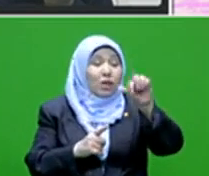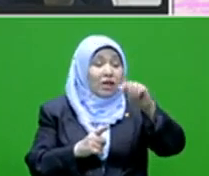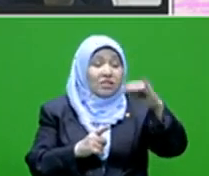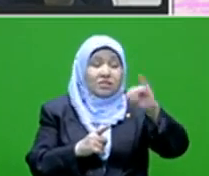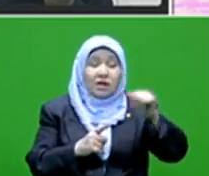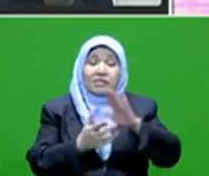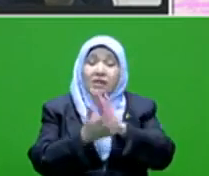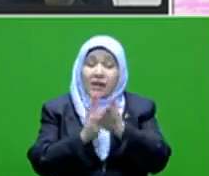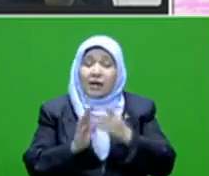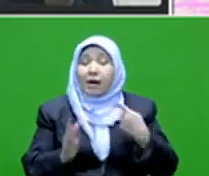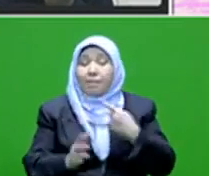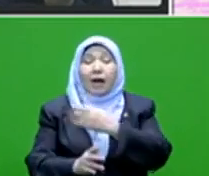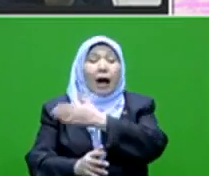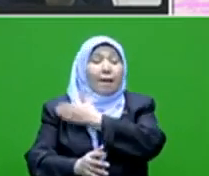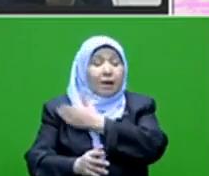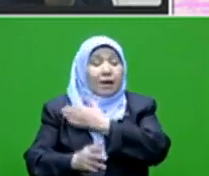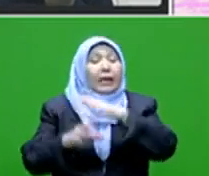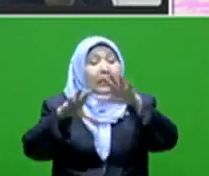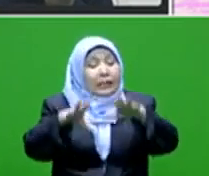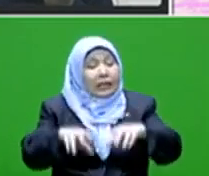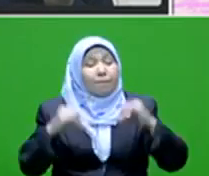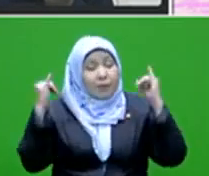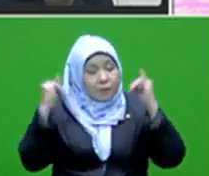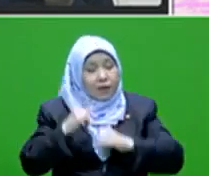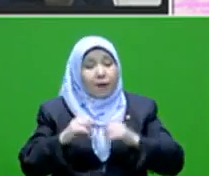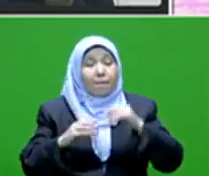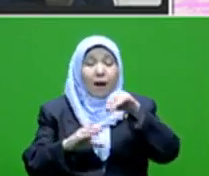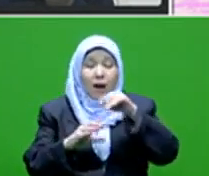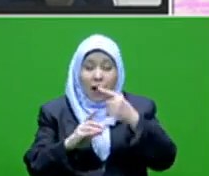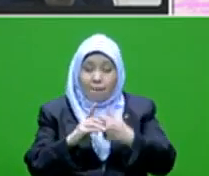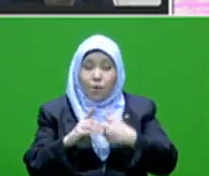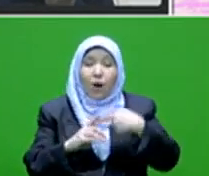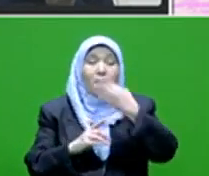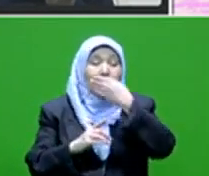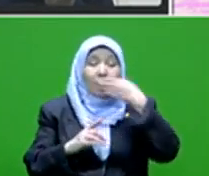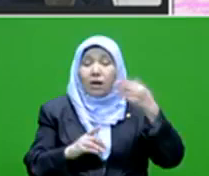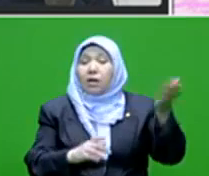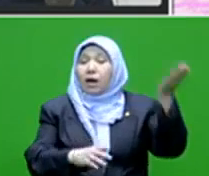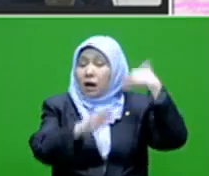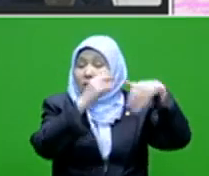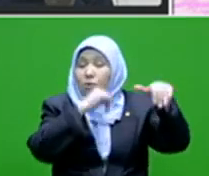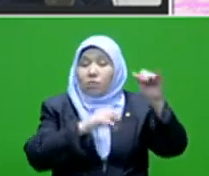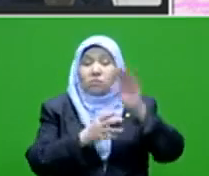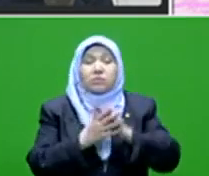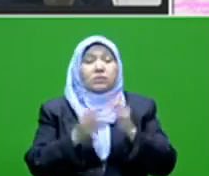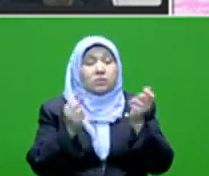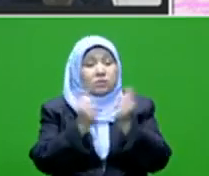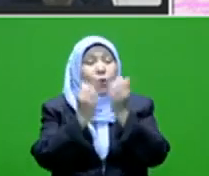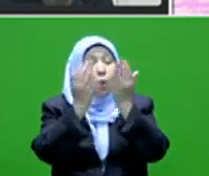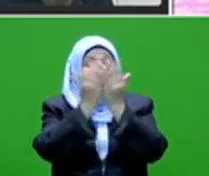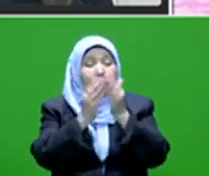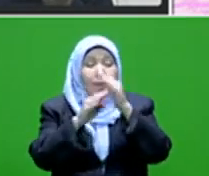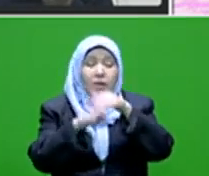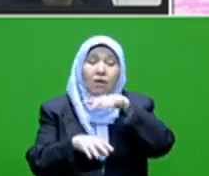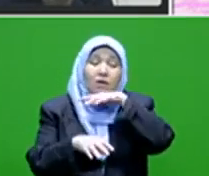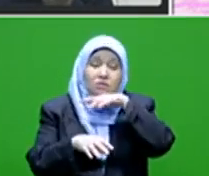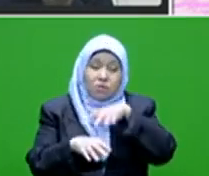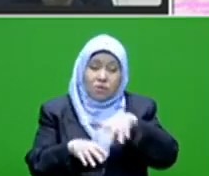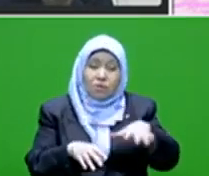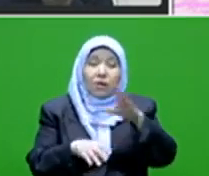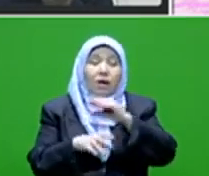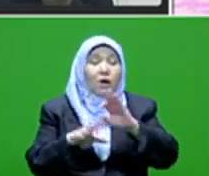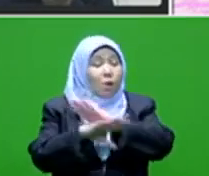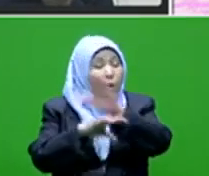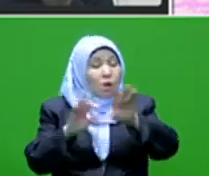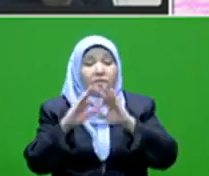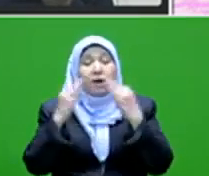kalangan hamba-Mu yang diterima ibadah kami di bulan Ramadan yang lalu. Wa sallallahu ala sayyidina Muhammadin nabiyil ummi wa